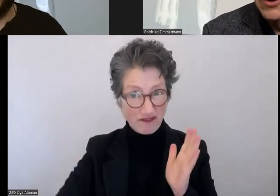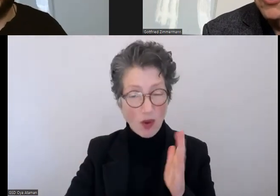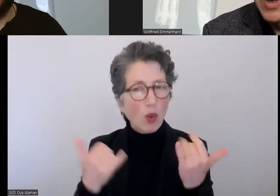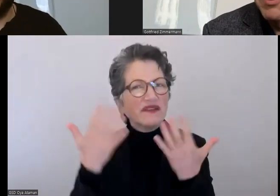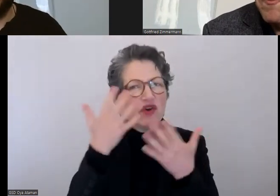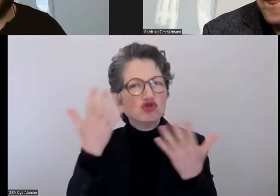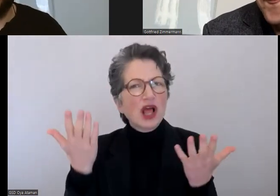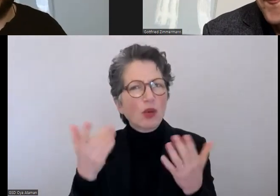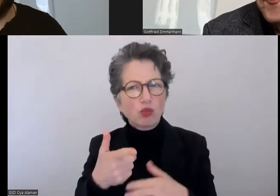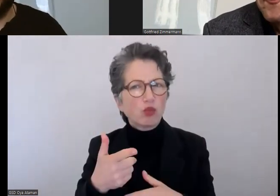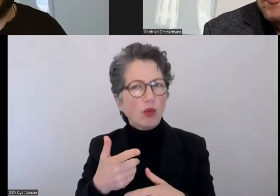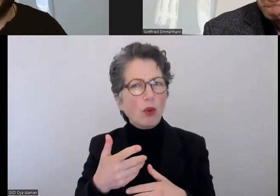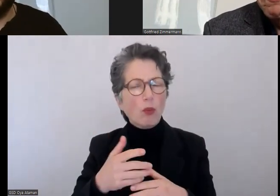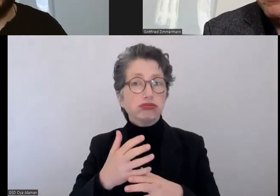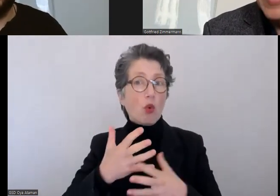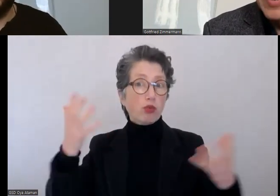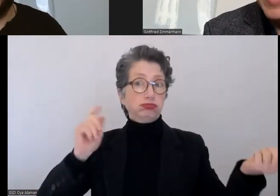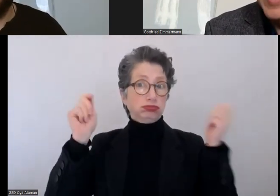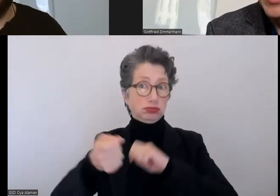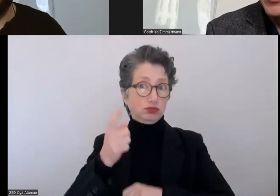keine kleine Aufgabe.